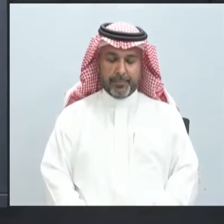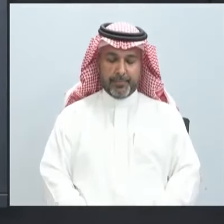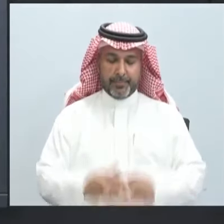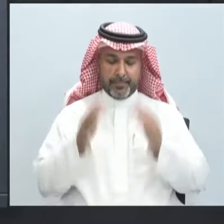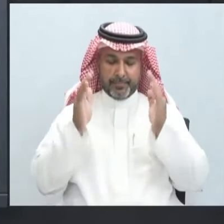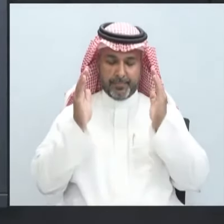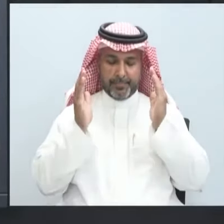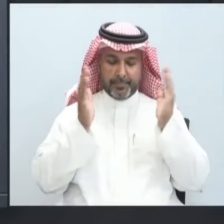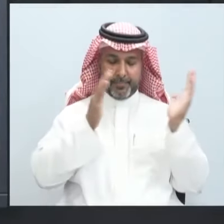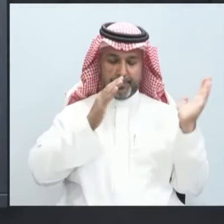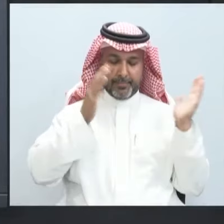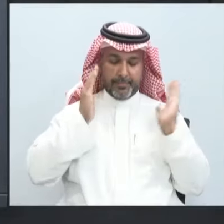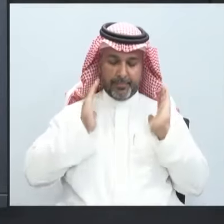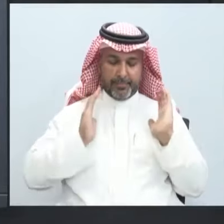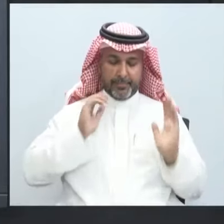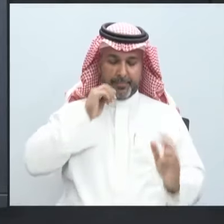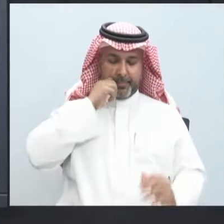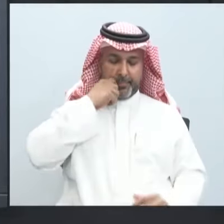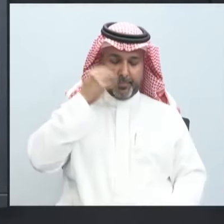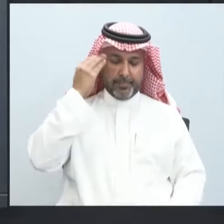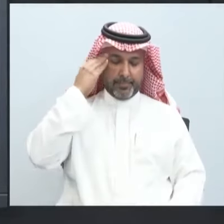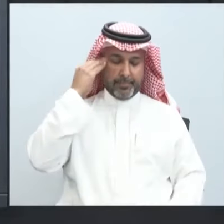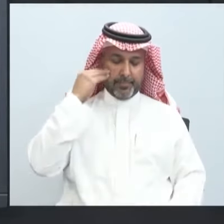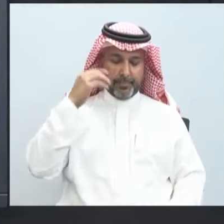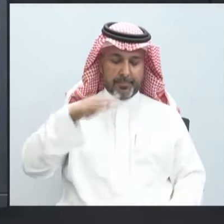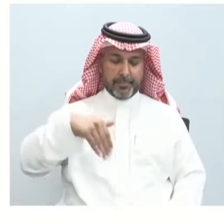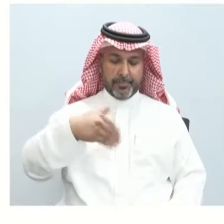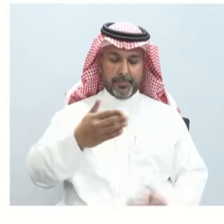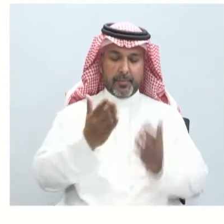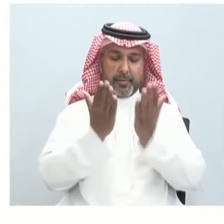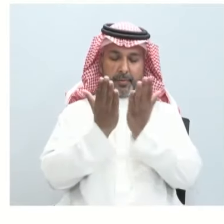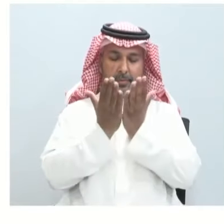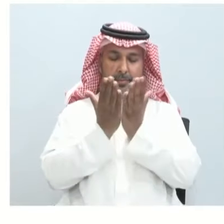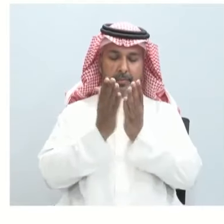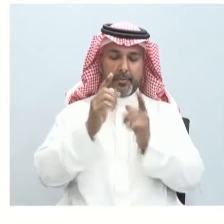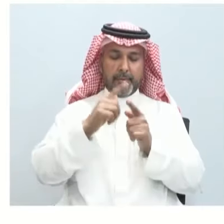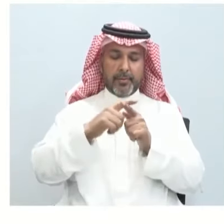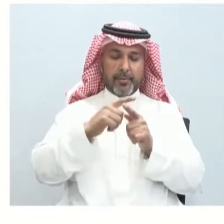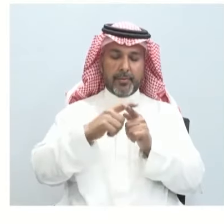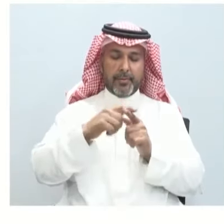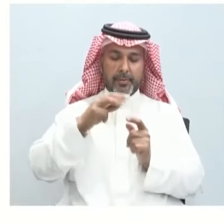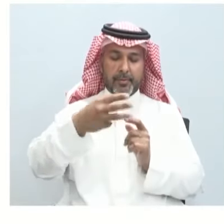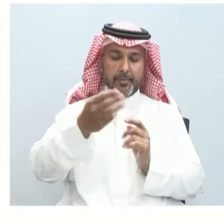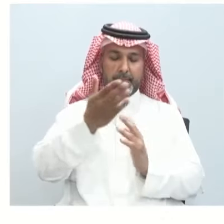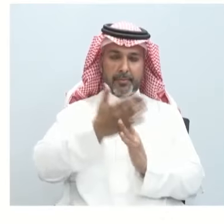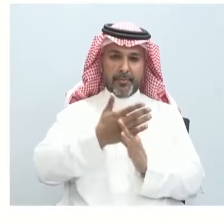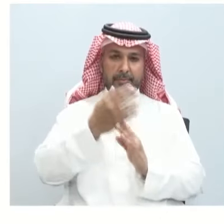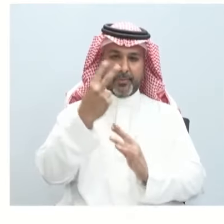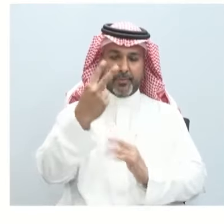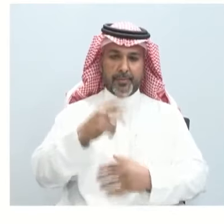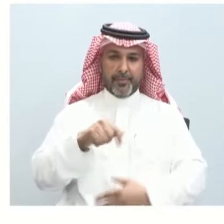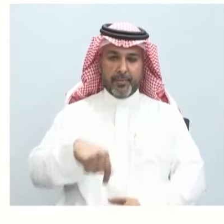يسعدني طلاب وطالبات استكمال شروحات ماده الرياضيات للصف الثالث متوسط للفصل الدراسي الثاني